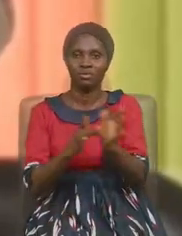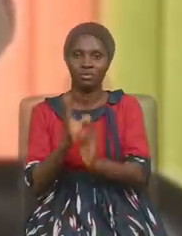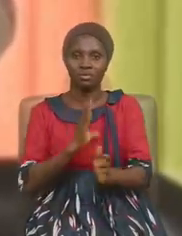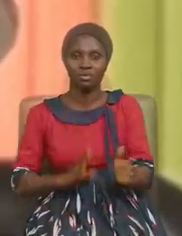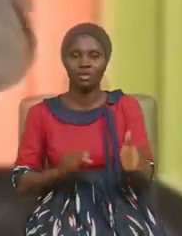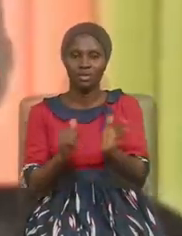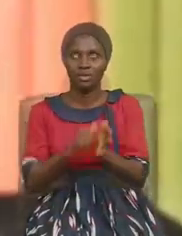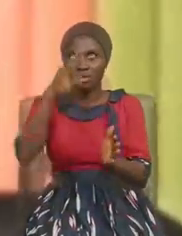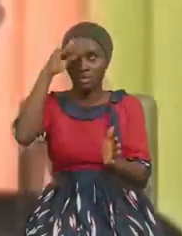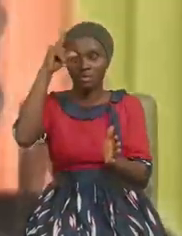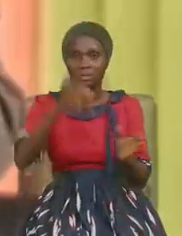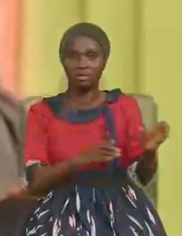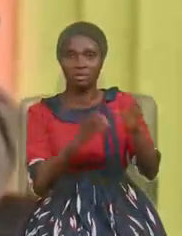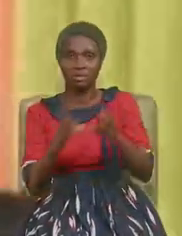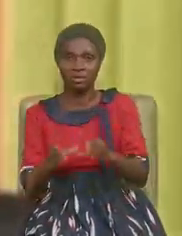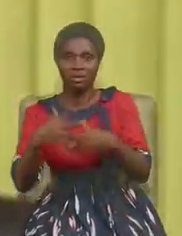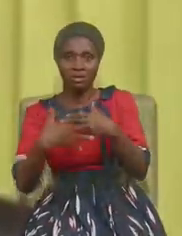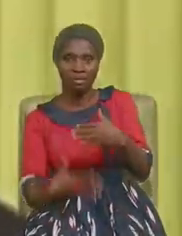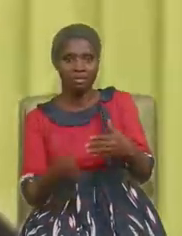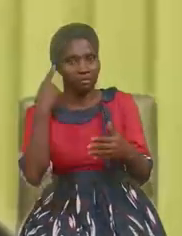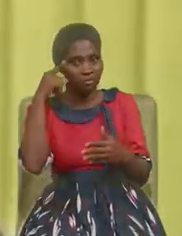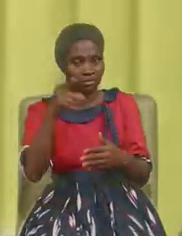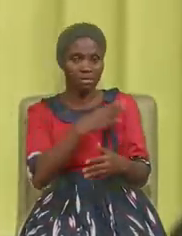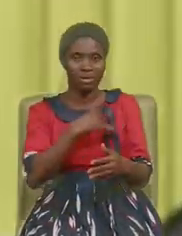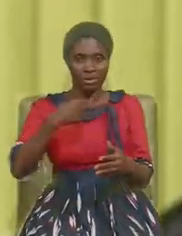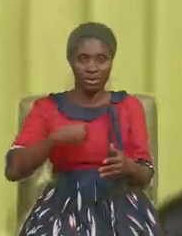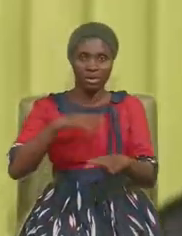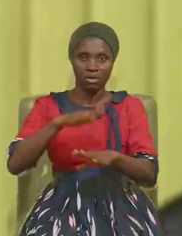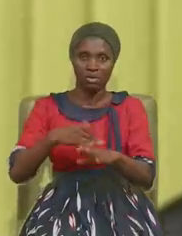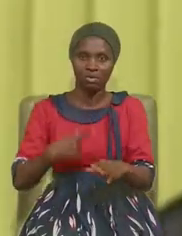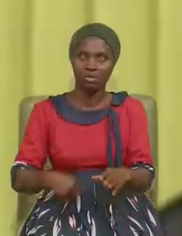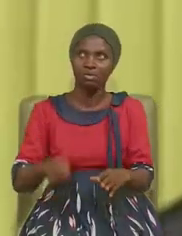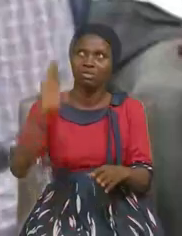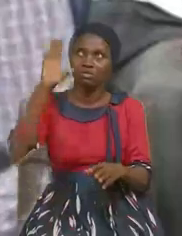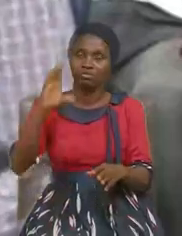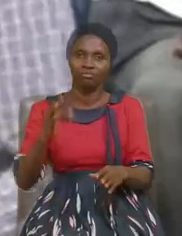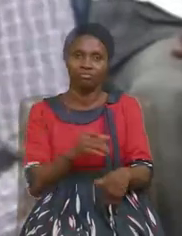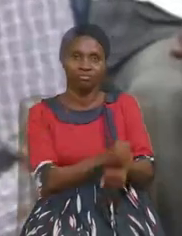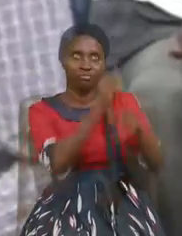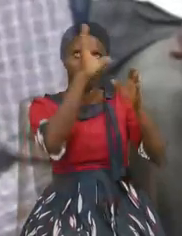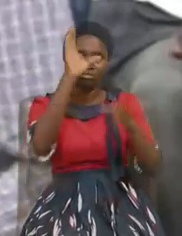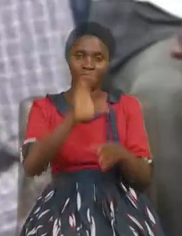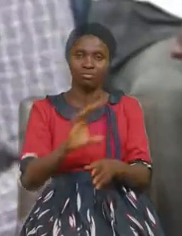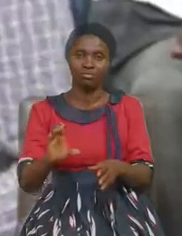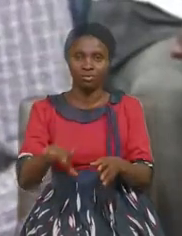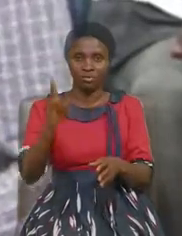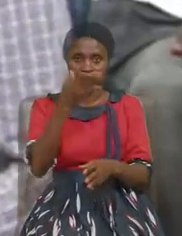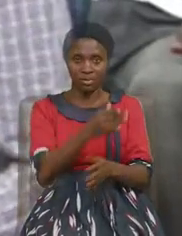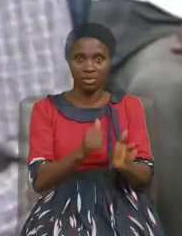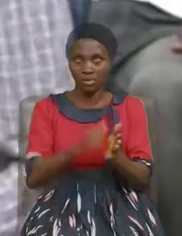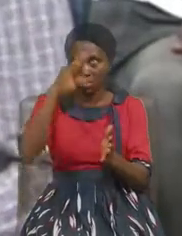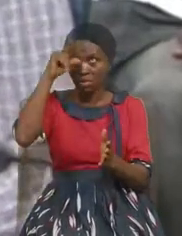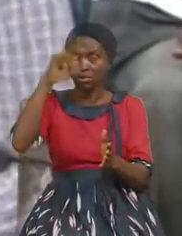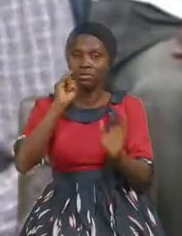versé pour toi, pour moi, pour nous, sur la croix du calvaire. Alors, vous verrez qu'il est capable de faire tout,